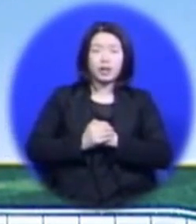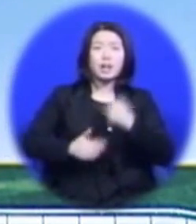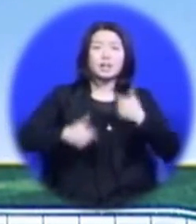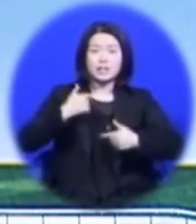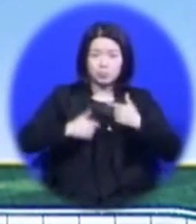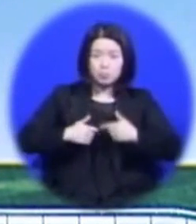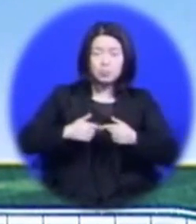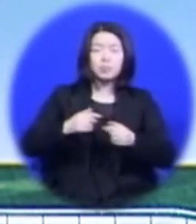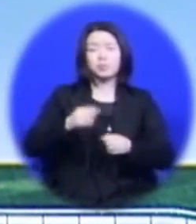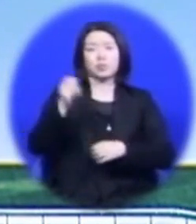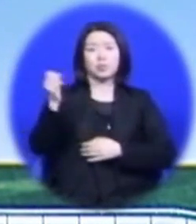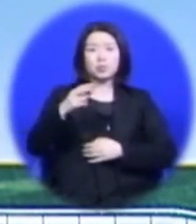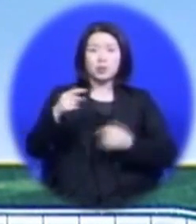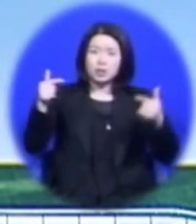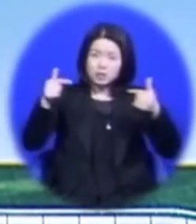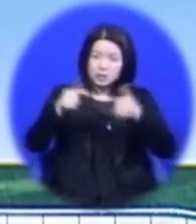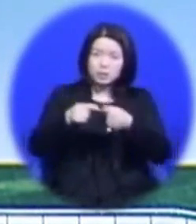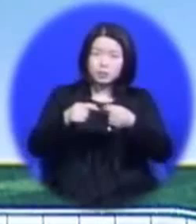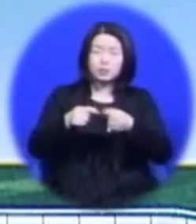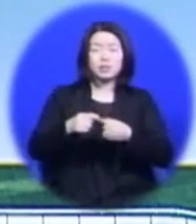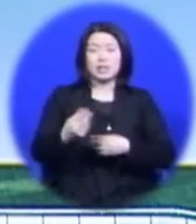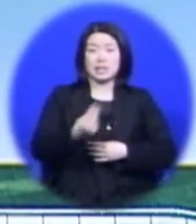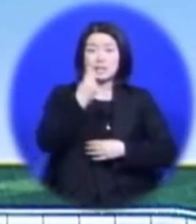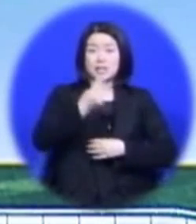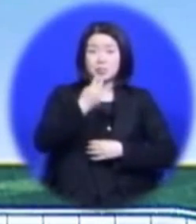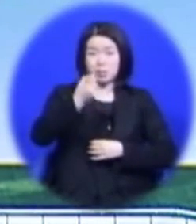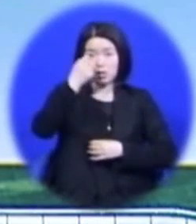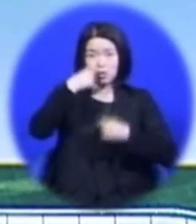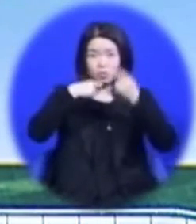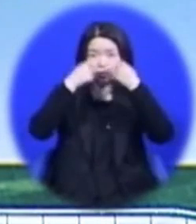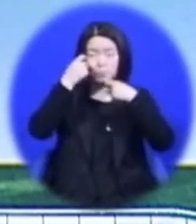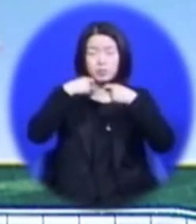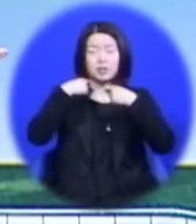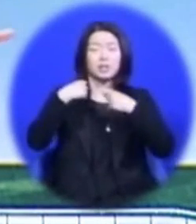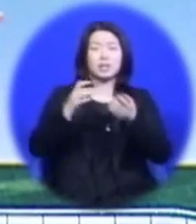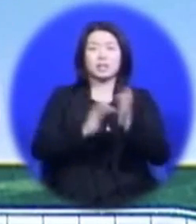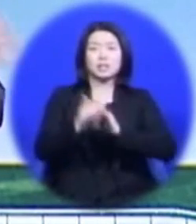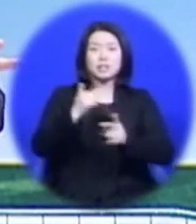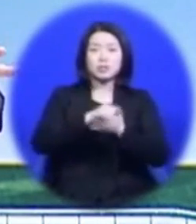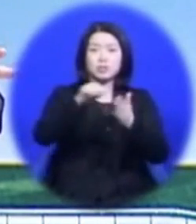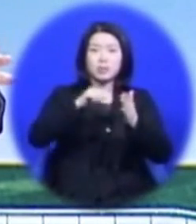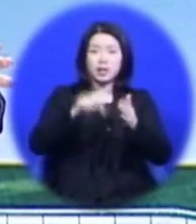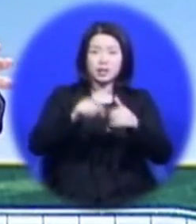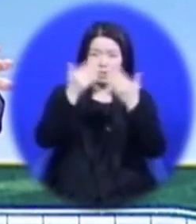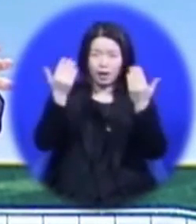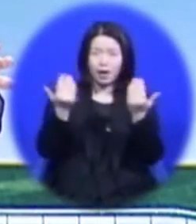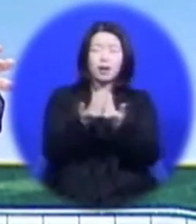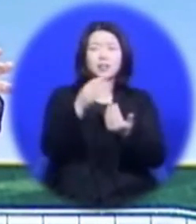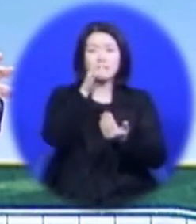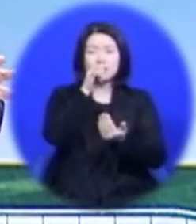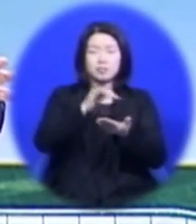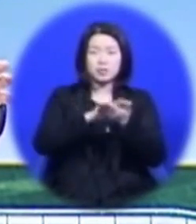기쁨과 치유, 생명의 눈물이 예수님 안에 다 있습니다.